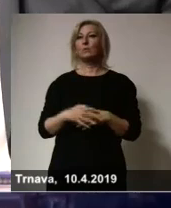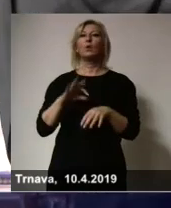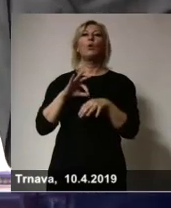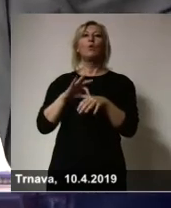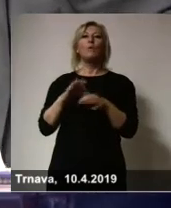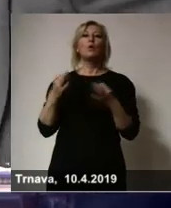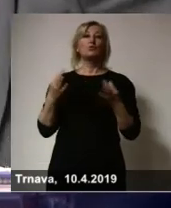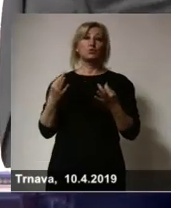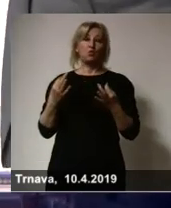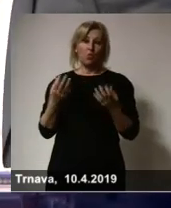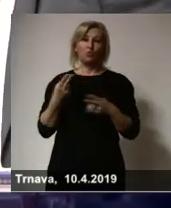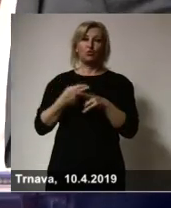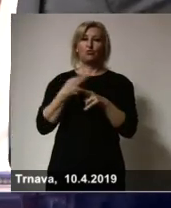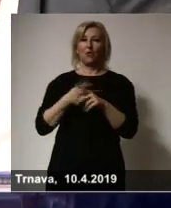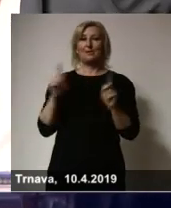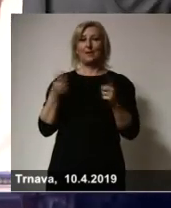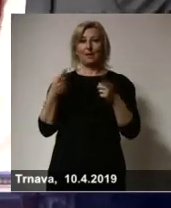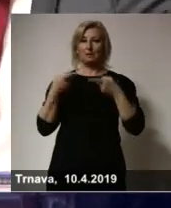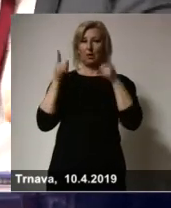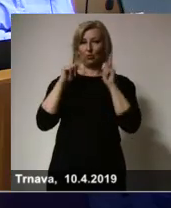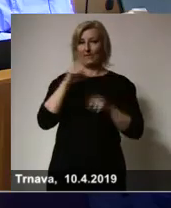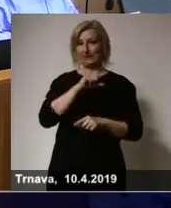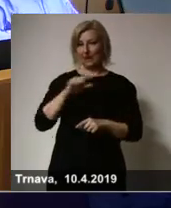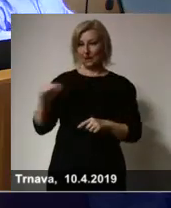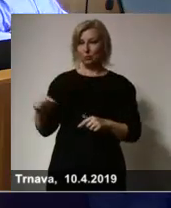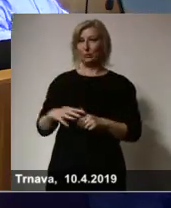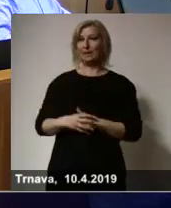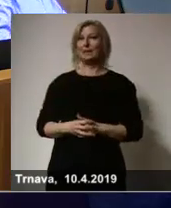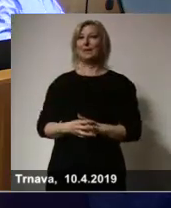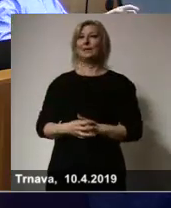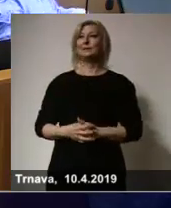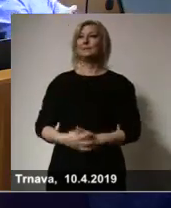notami štátnej hymny Slovenskej republiky.